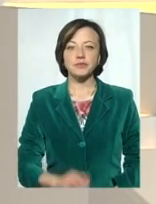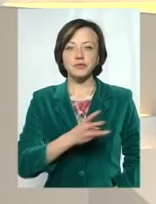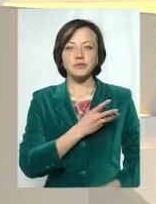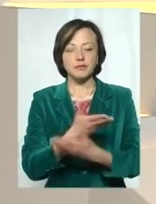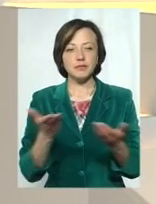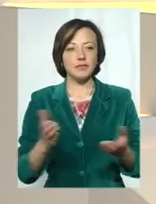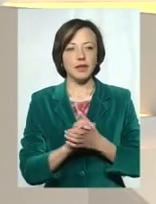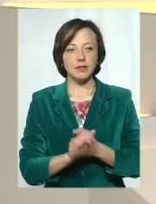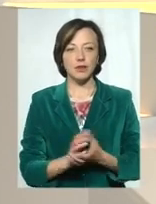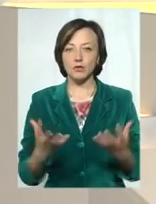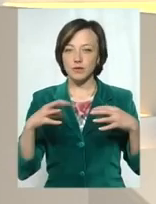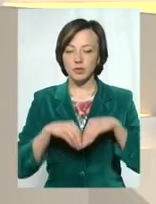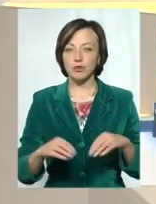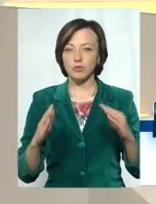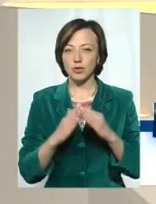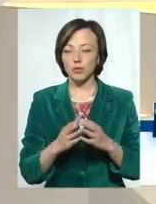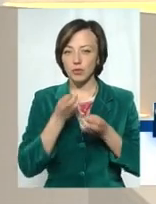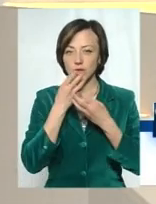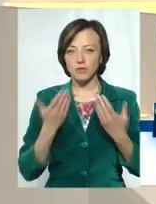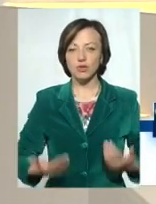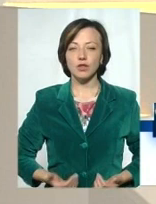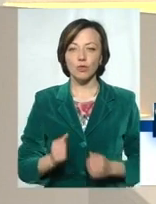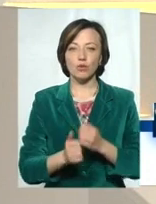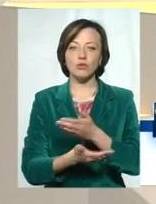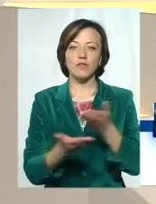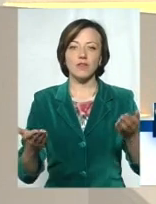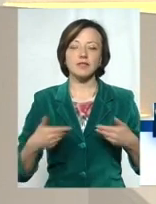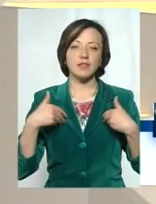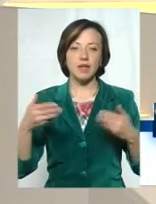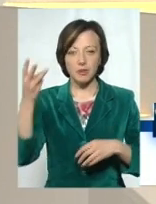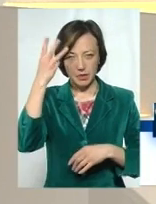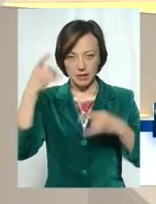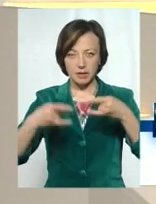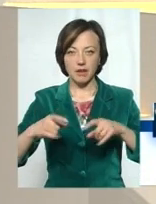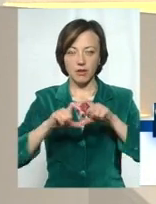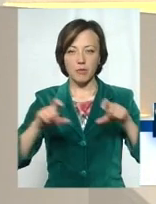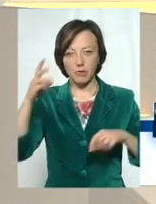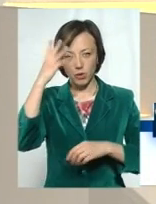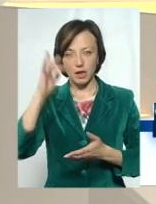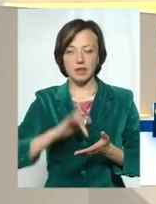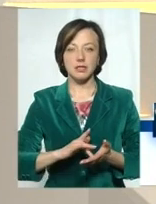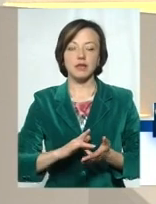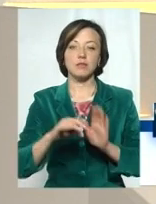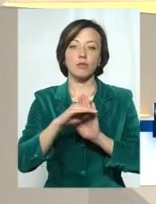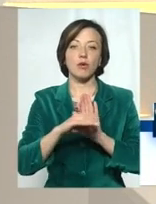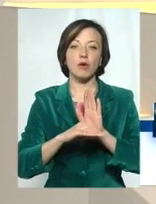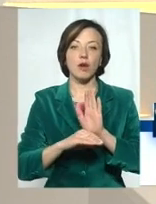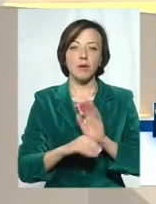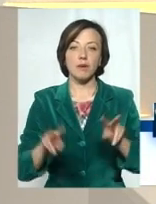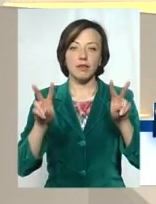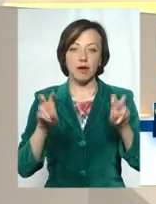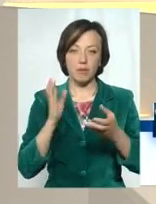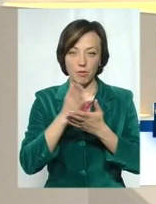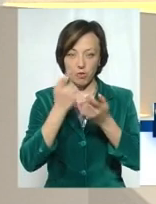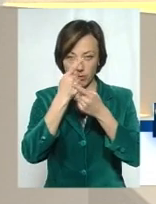побажаннями злагоди у нашому спільному домі та позитиву житті кожного вас вітає Хмельницька телекомпанія «Поділля Центр». На часі в прямому ефірі тема.